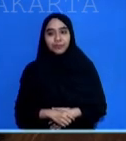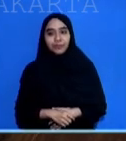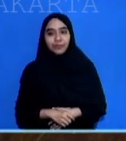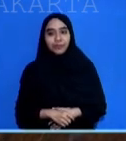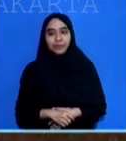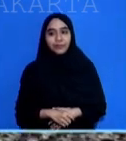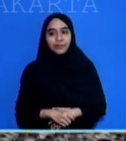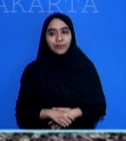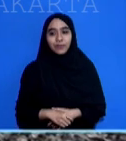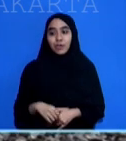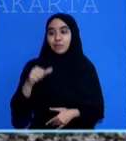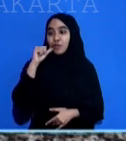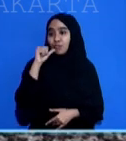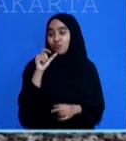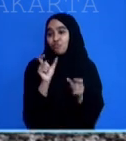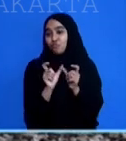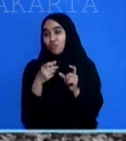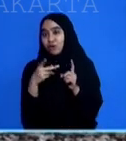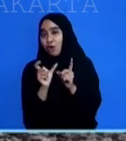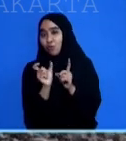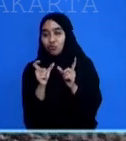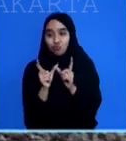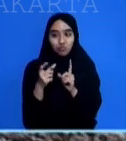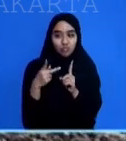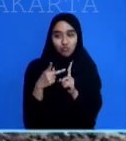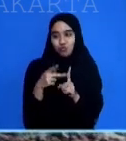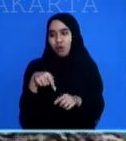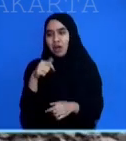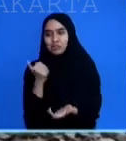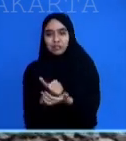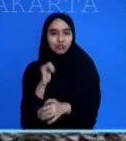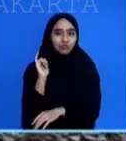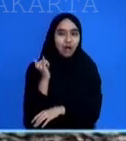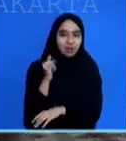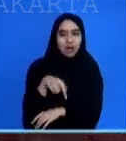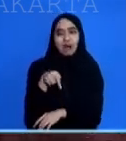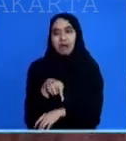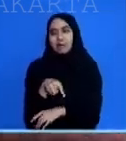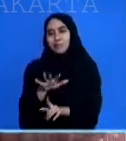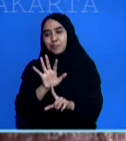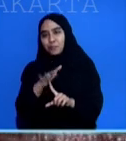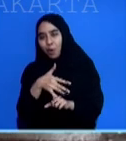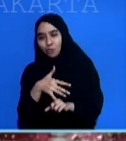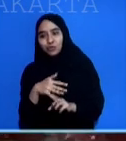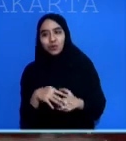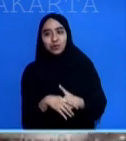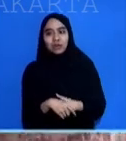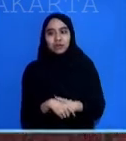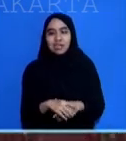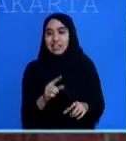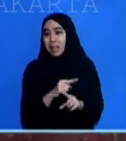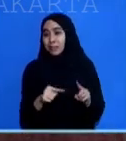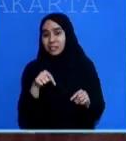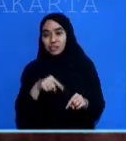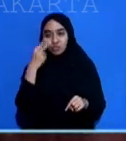Wedang Uwuh merupakan sebuah minuman tradisional khas Jogja yang pertama kali ada di Imogiri. Namun saat ini sajian minuman hangat bagi para raja Mataram kala